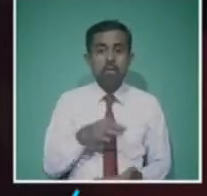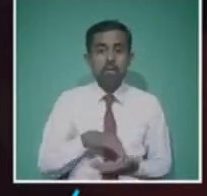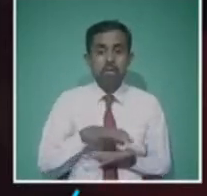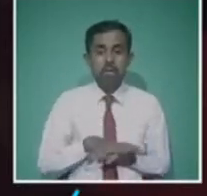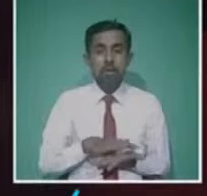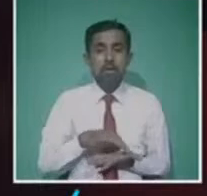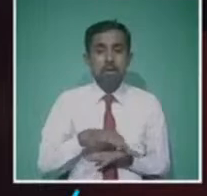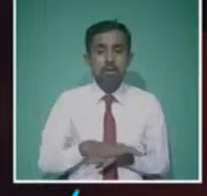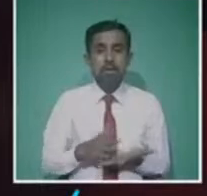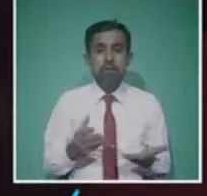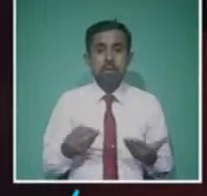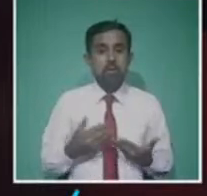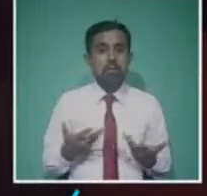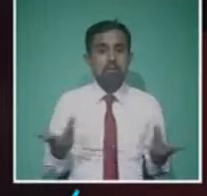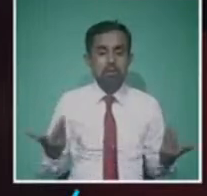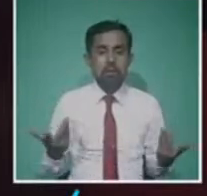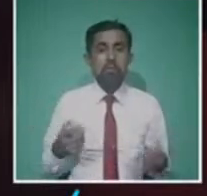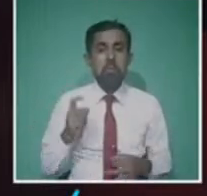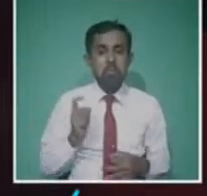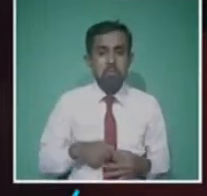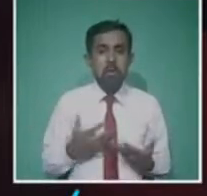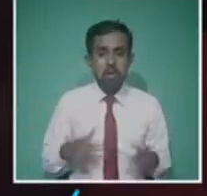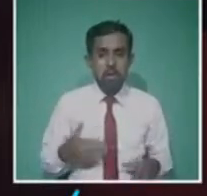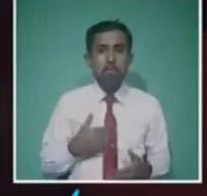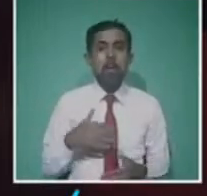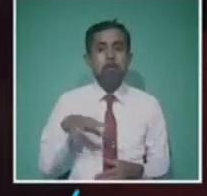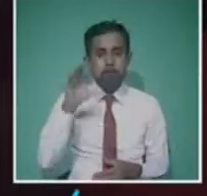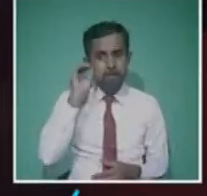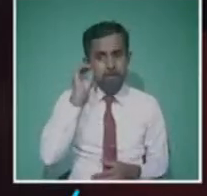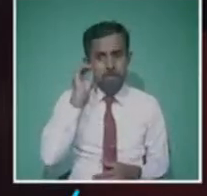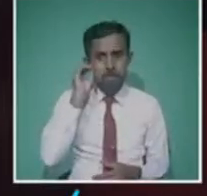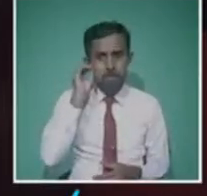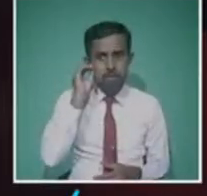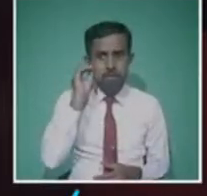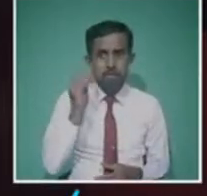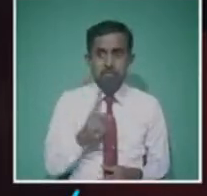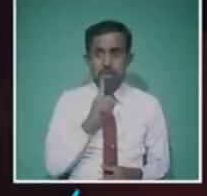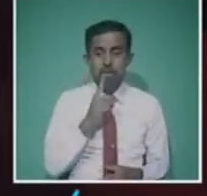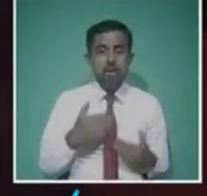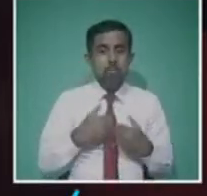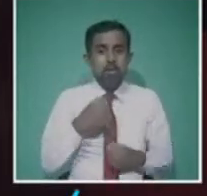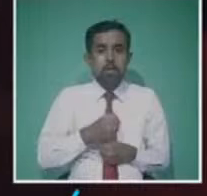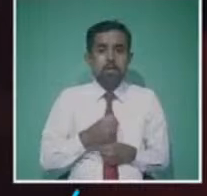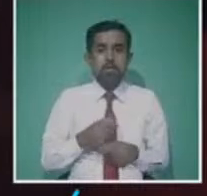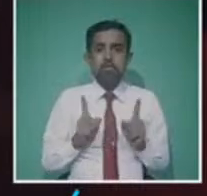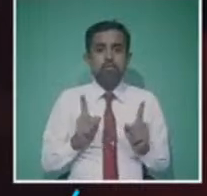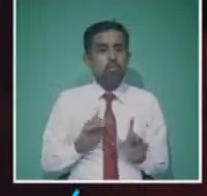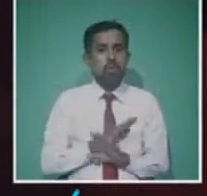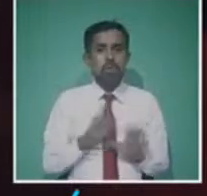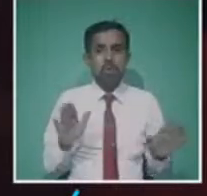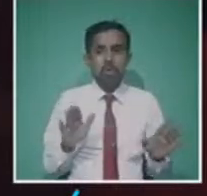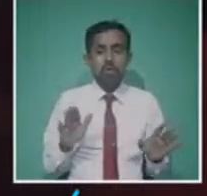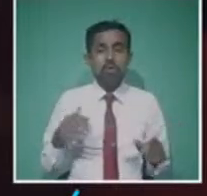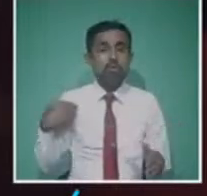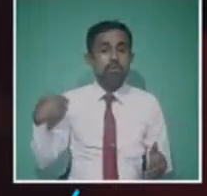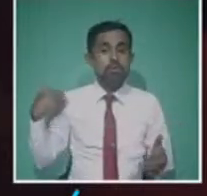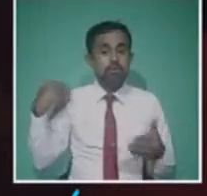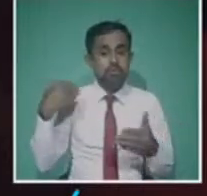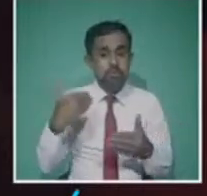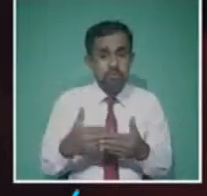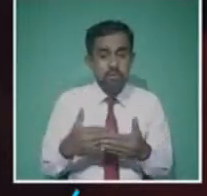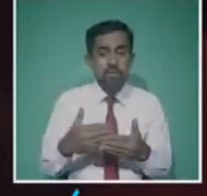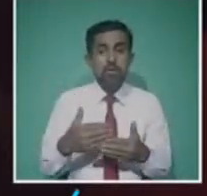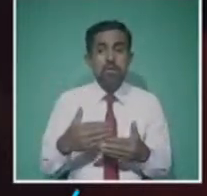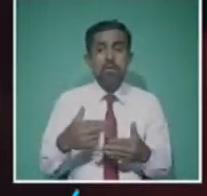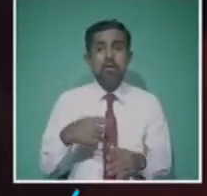තීන්දුව තීරණ නොගත්ත නිසා අපිත් මේ තත්ත්වයට පත් වුණා කියන එක අපි පිළිගන්න ඕන. ඒක මම කියන්නේ මේ අපේ ආණ්ඩුවට අදාළව පමණක් නෙවෙයි. දීර්ඝ කාලයක්